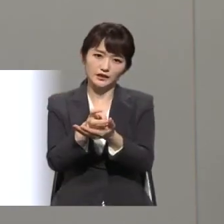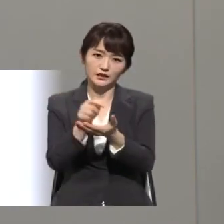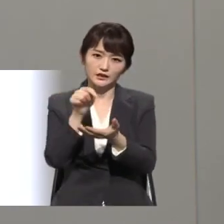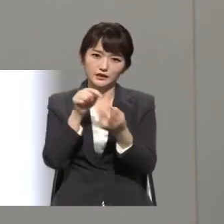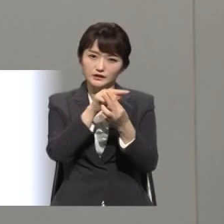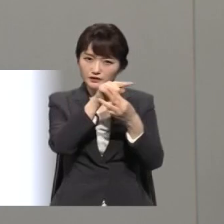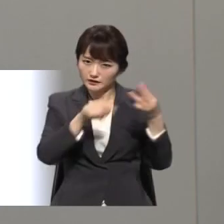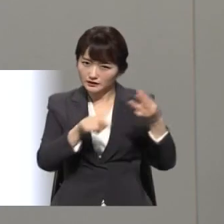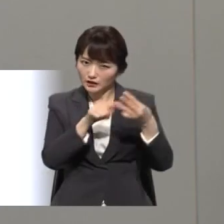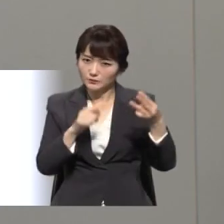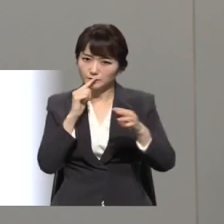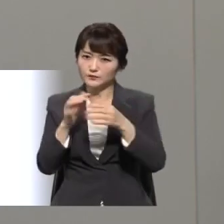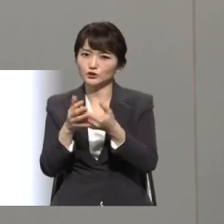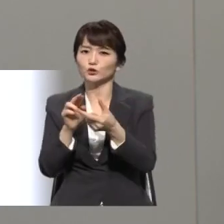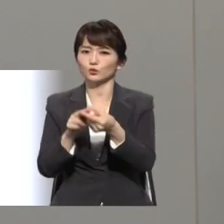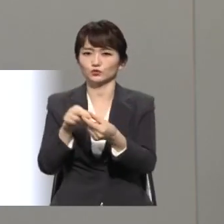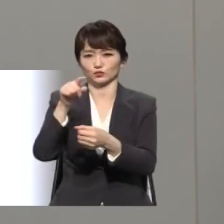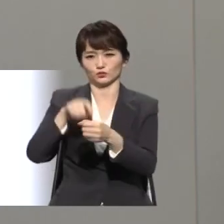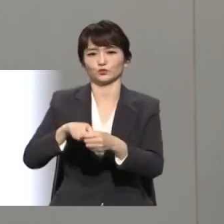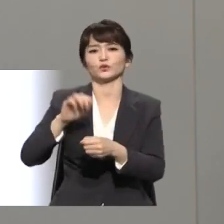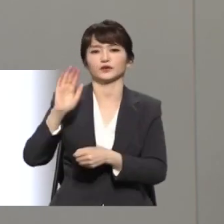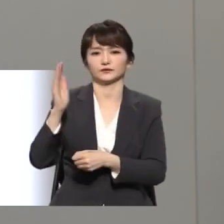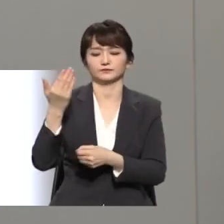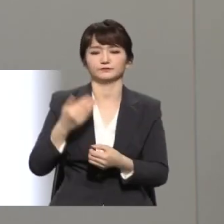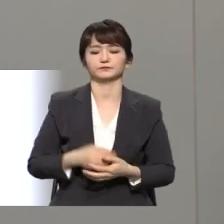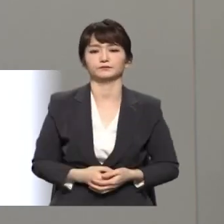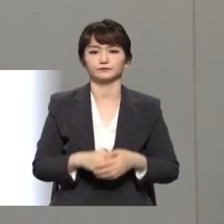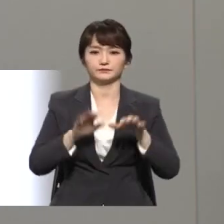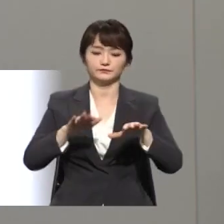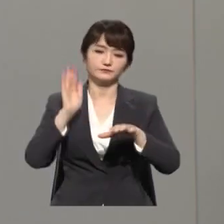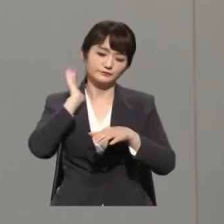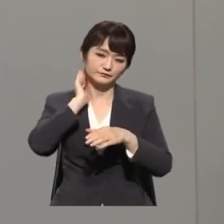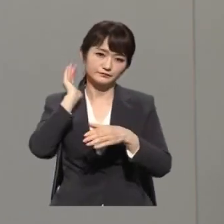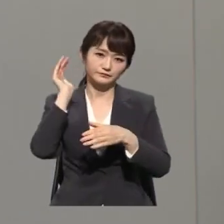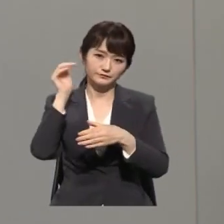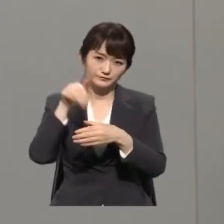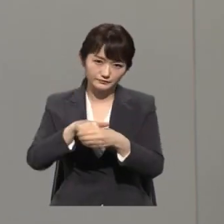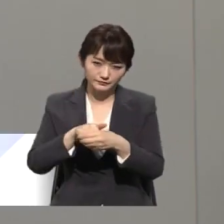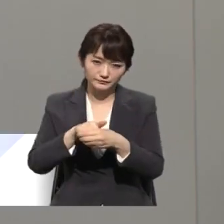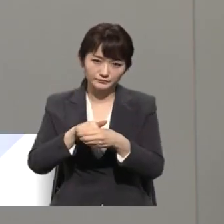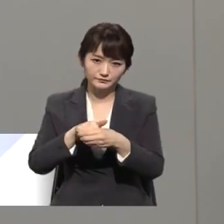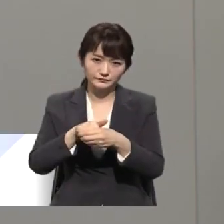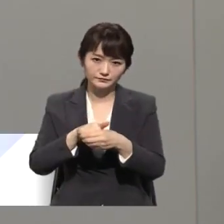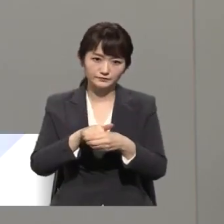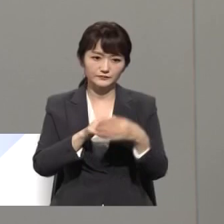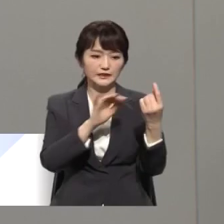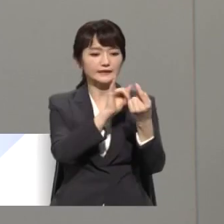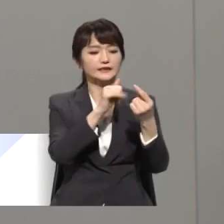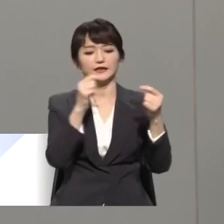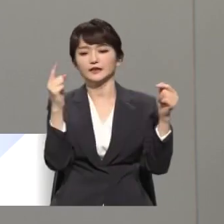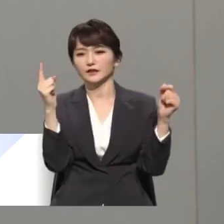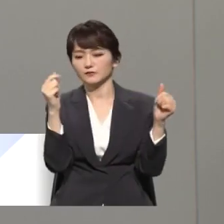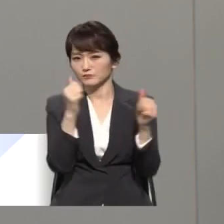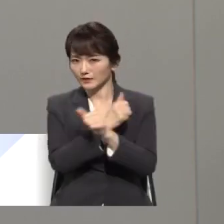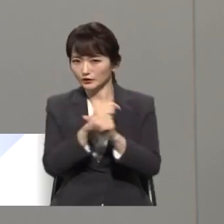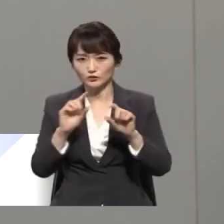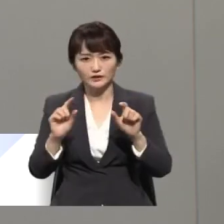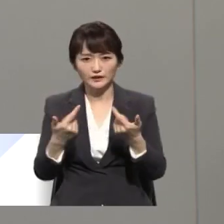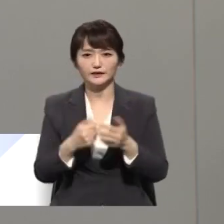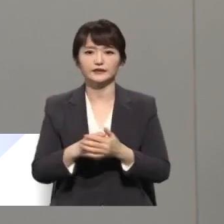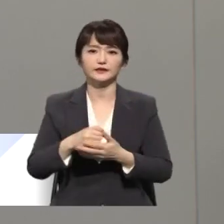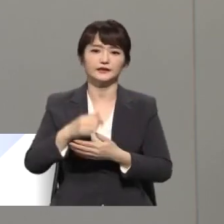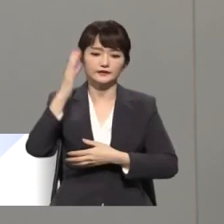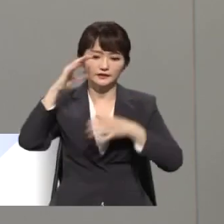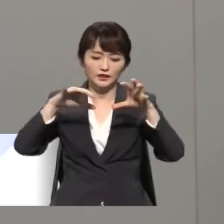공동 목표가 될 것입니다 이번 대선은 대통령 한 사람을 바꾸는 대선이 아니라 대한민국 정치를